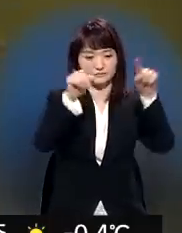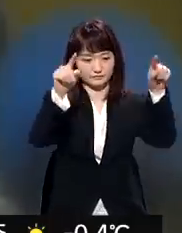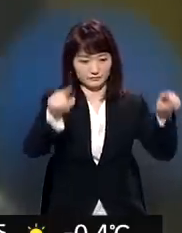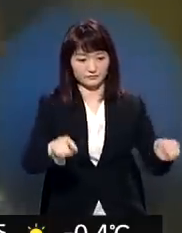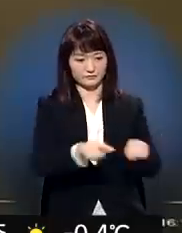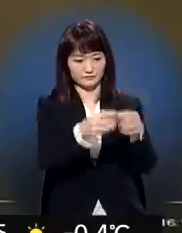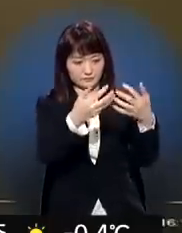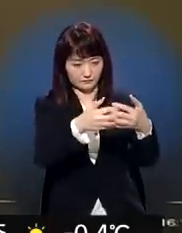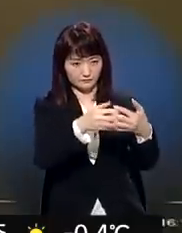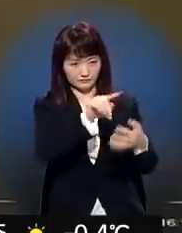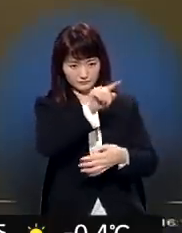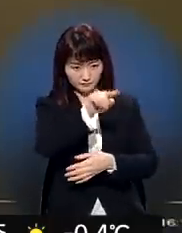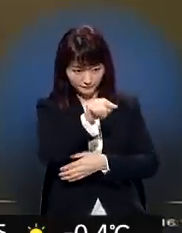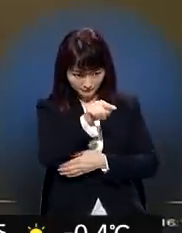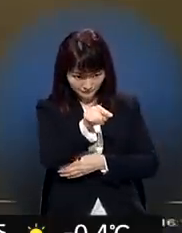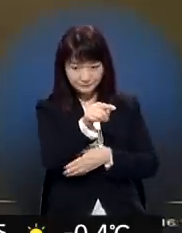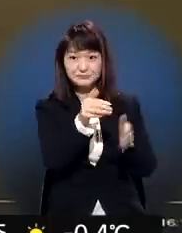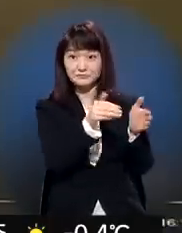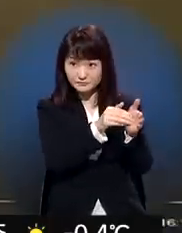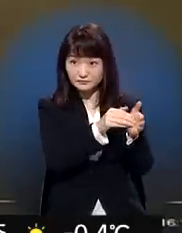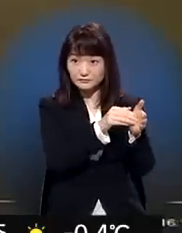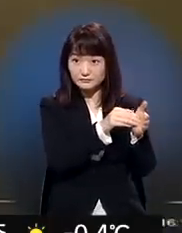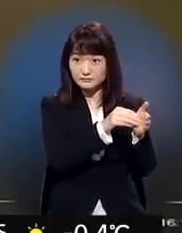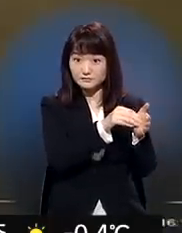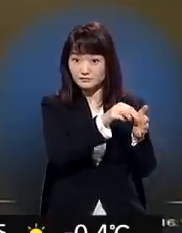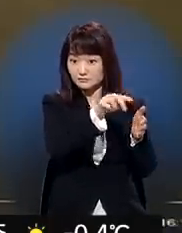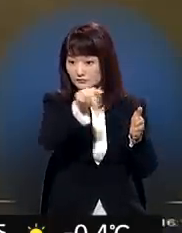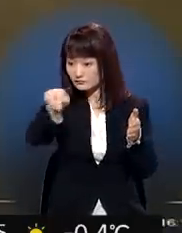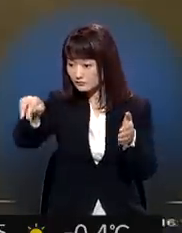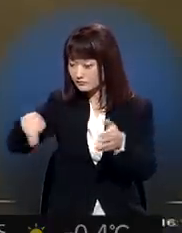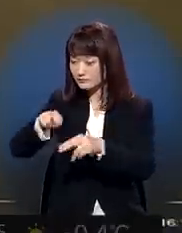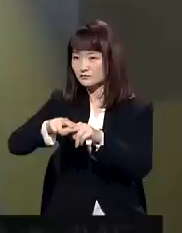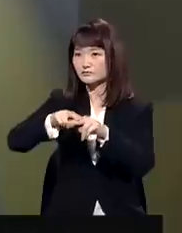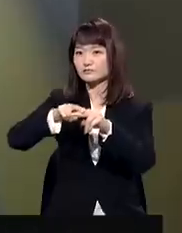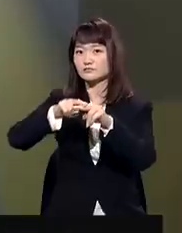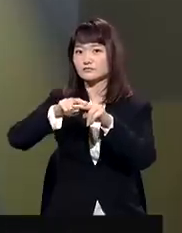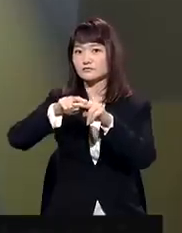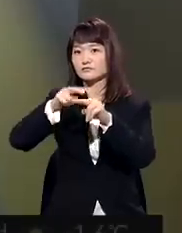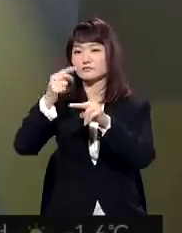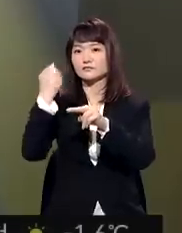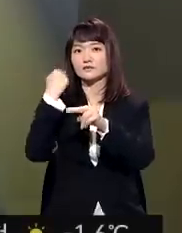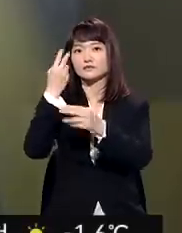주문을 하고 자리에 잠시 앉을 겁니다 앉았는데 뒤로 뒤로 뒤로 자